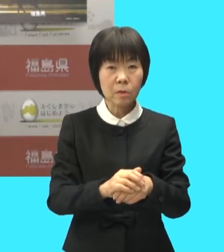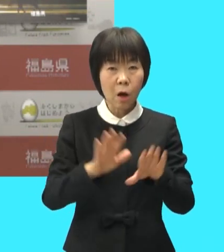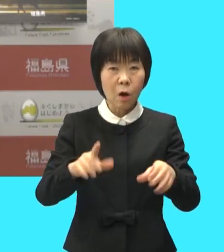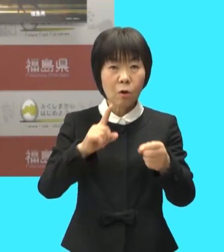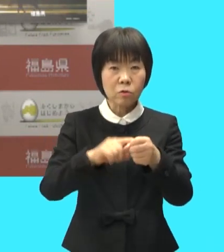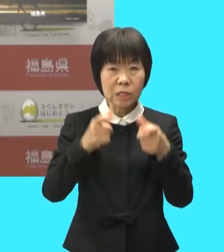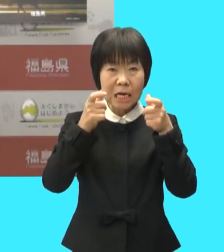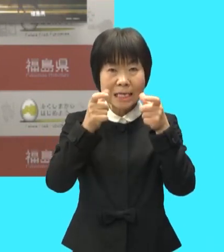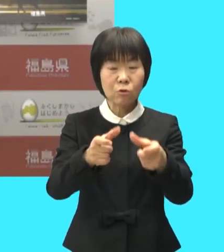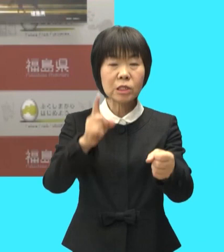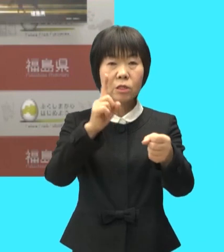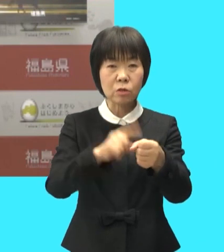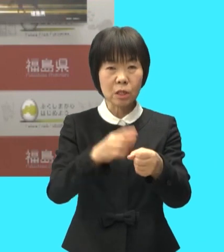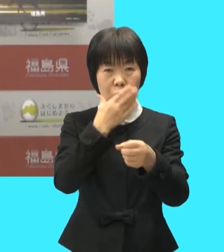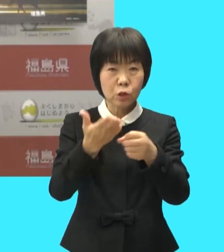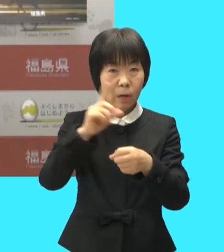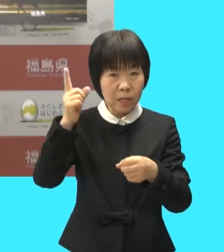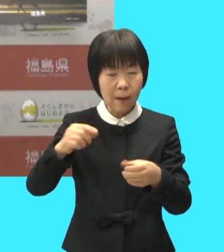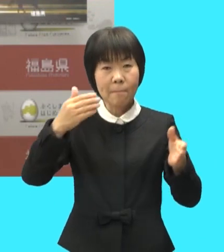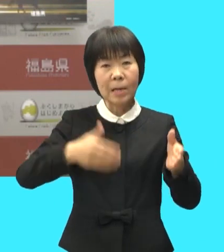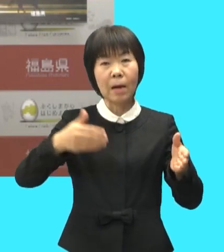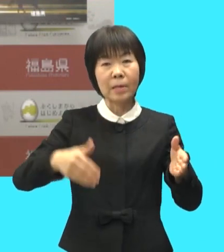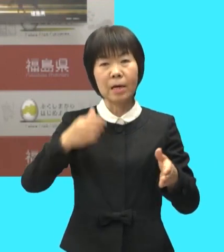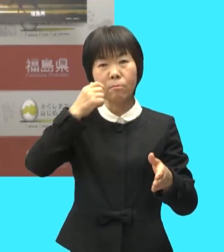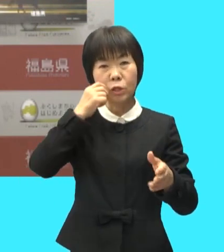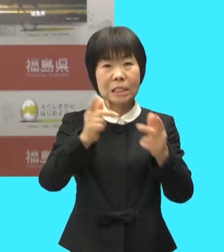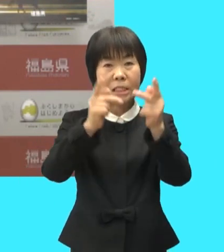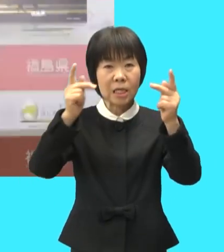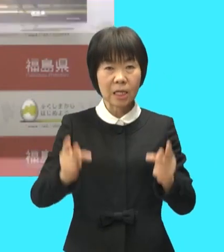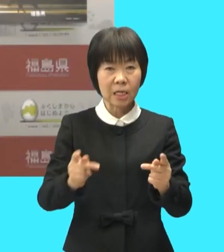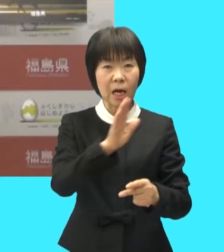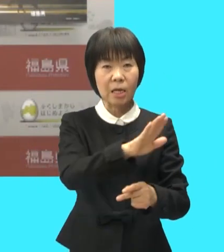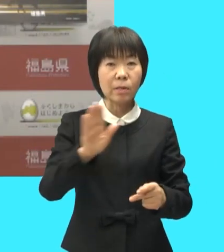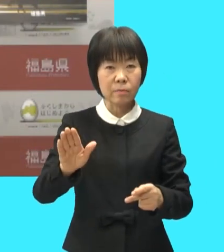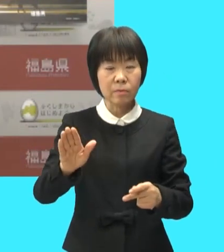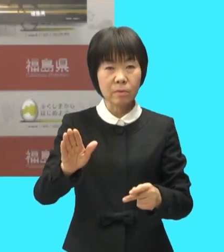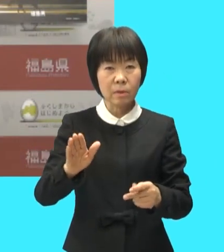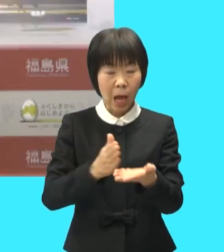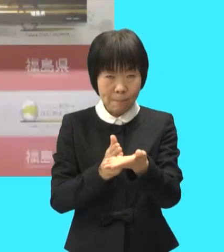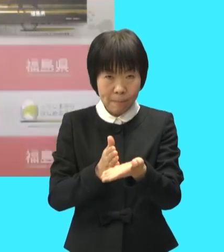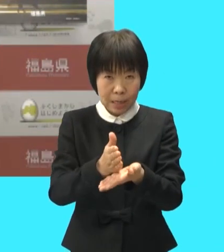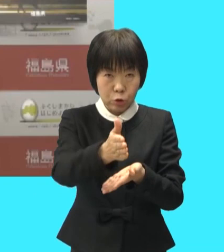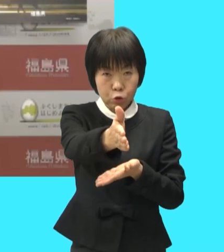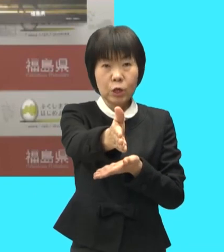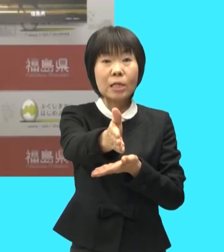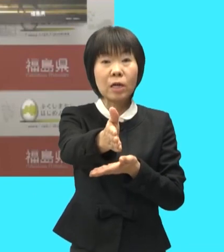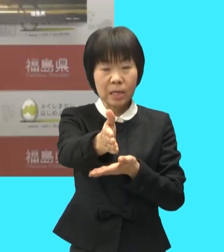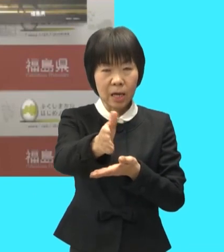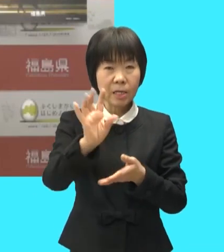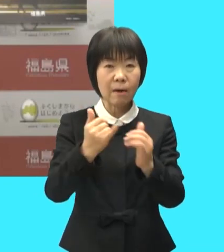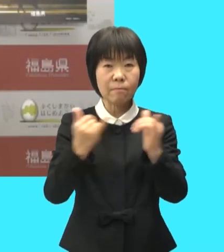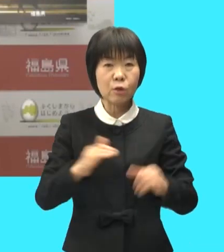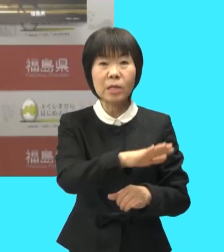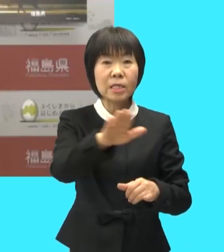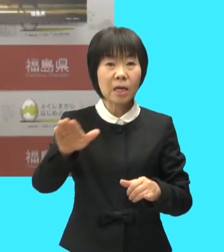ノシシ年、福島県まだまだ難しい課題抱えていますが、まっすぐ駆け抜けて県民の皆